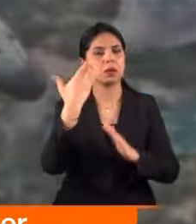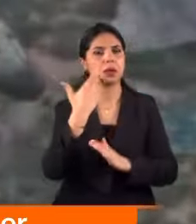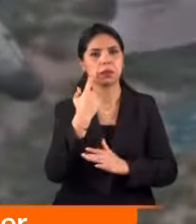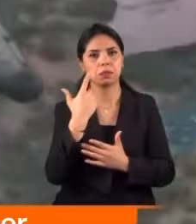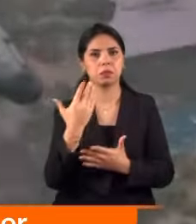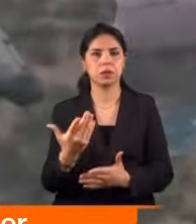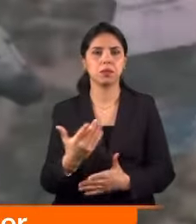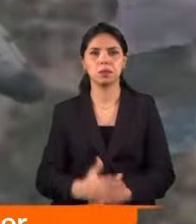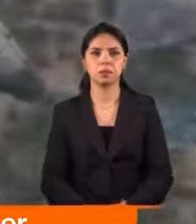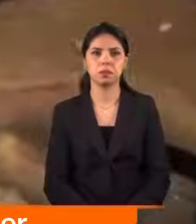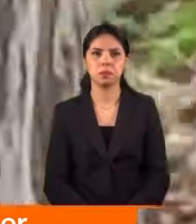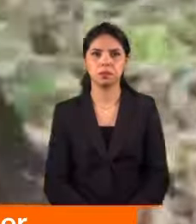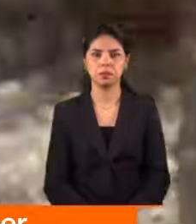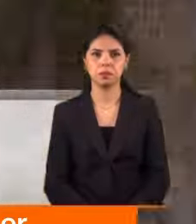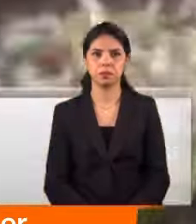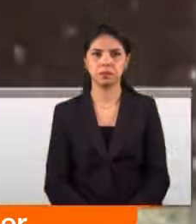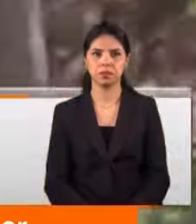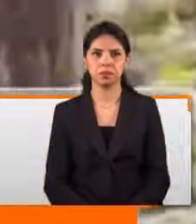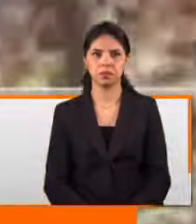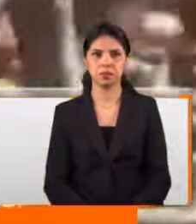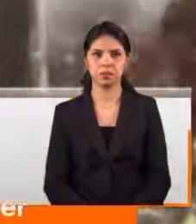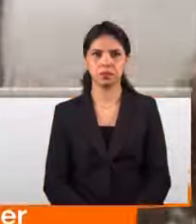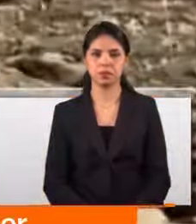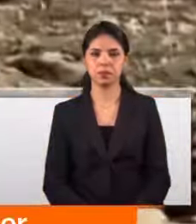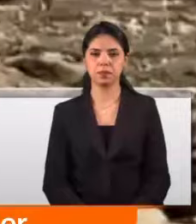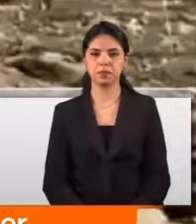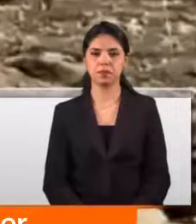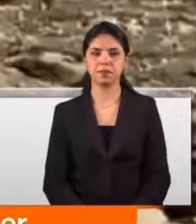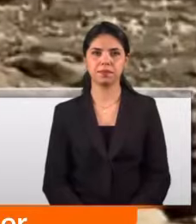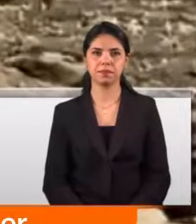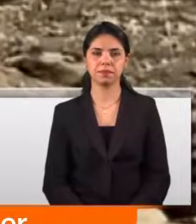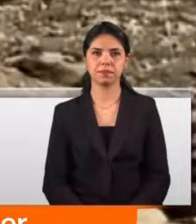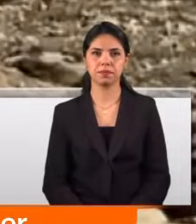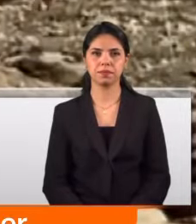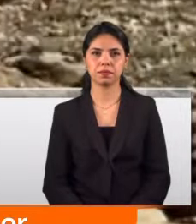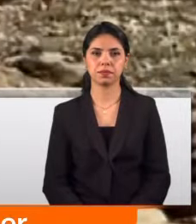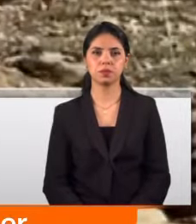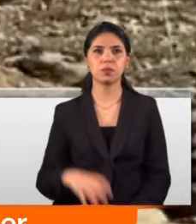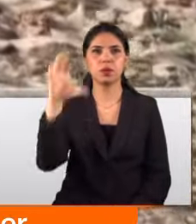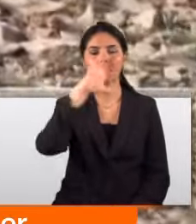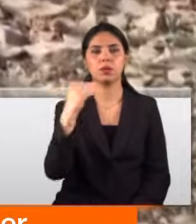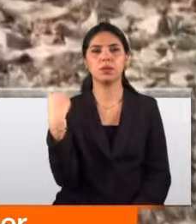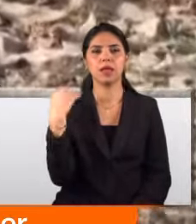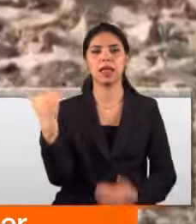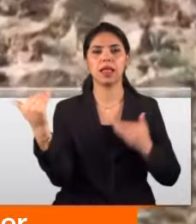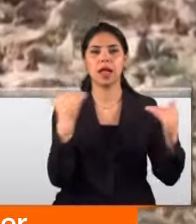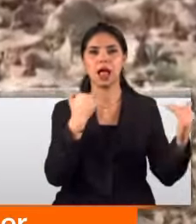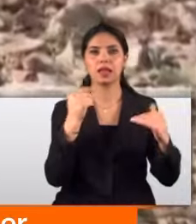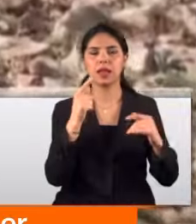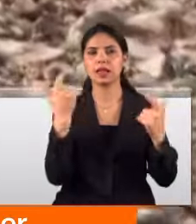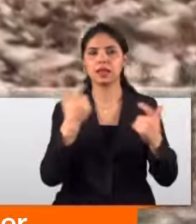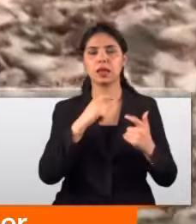Müzik Turizmin yeni adresi Tunceli